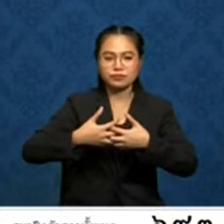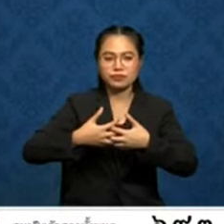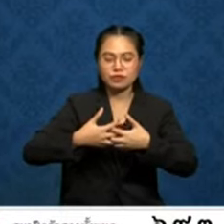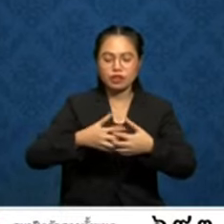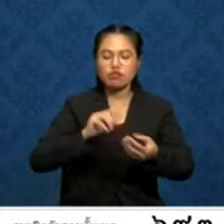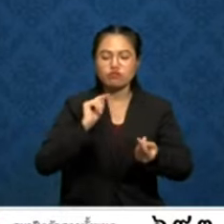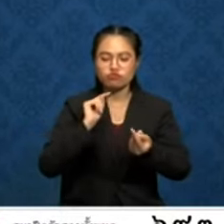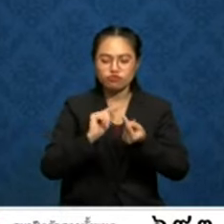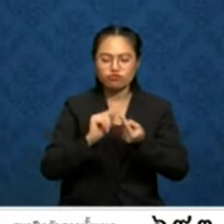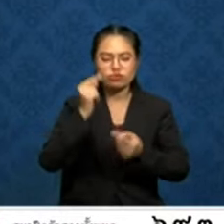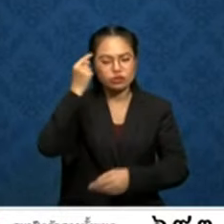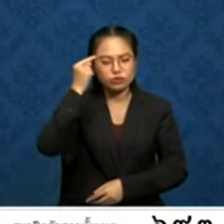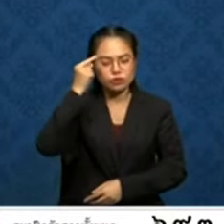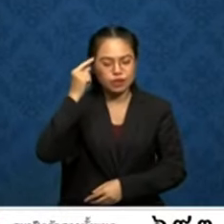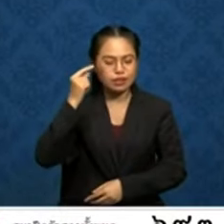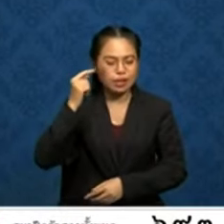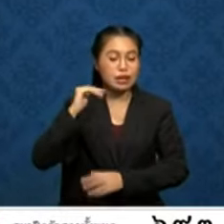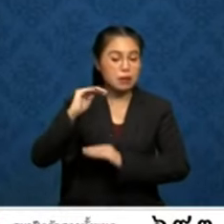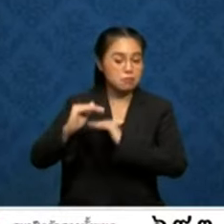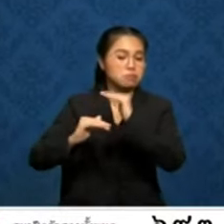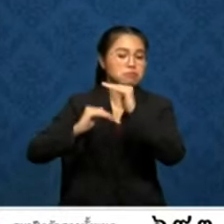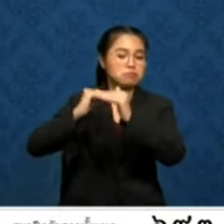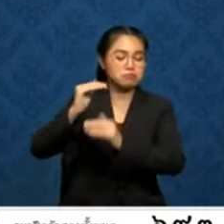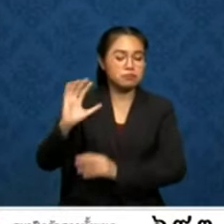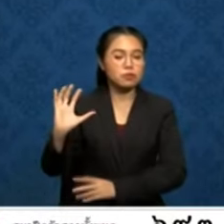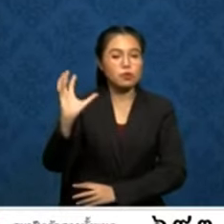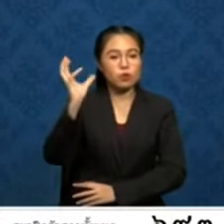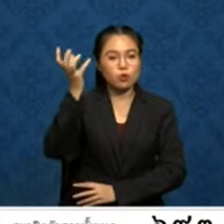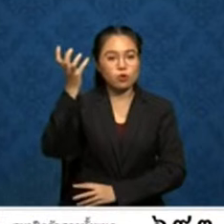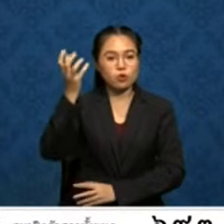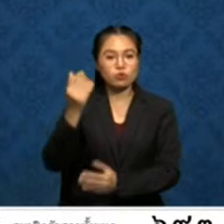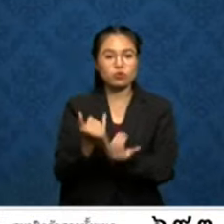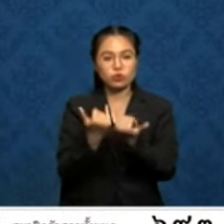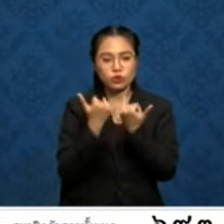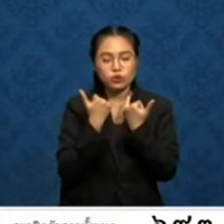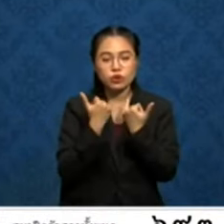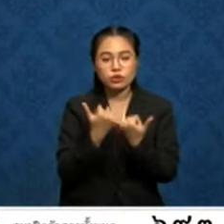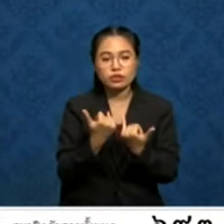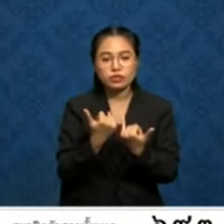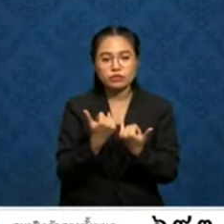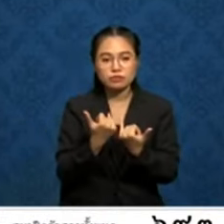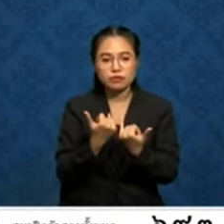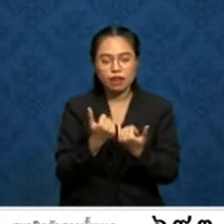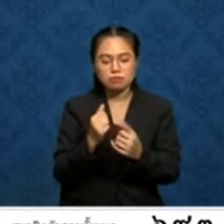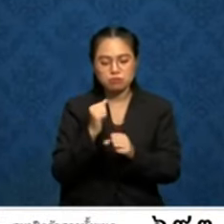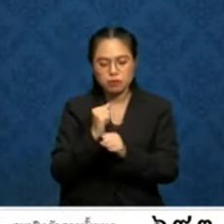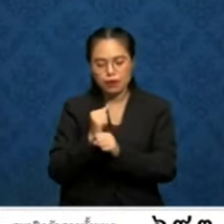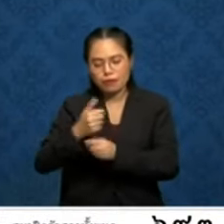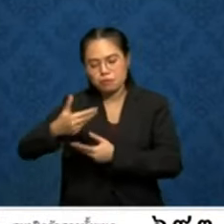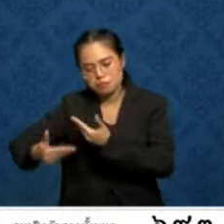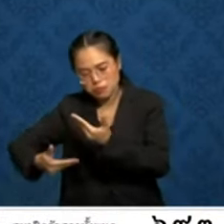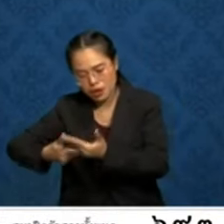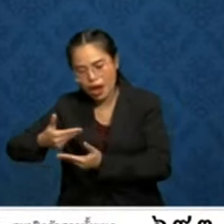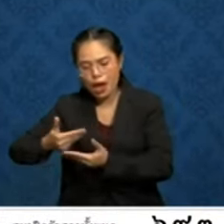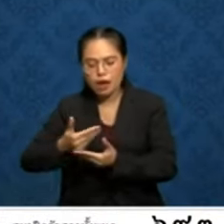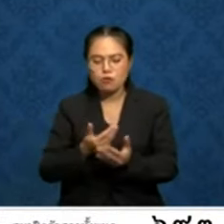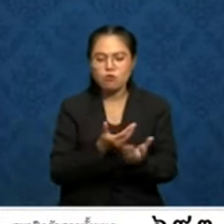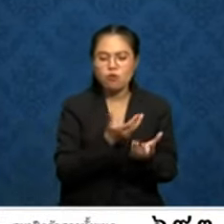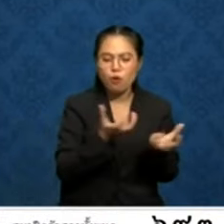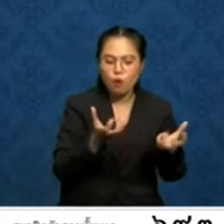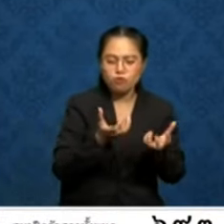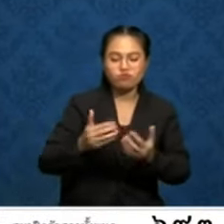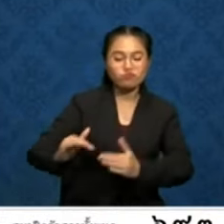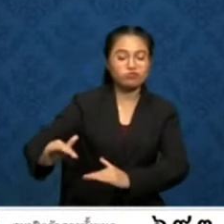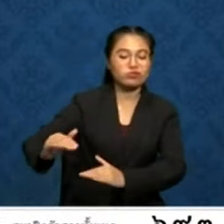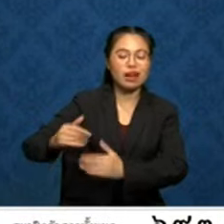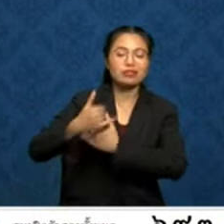นวโน้มความต้องการใหม่ๆของโลกในขณะที่ต้องเผชิญกับการแข่งขันทางด้านของราคาสินค้านำเข้า